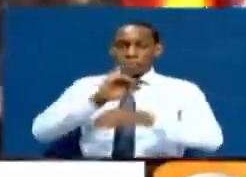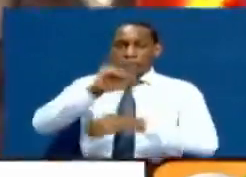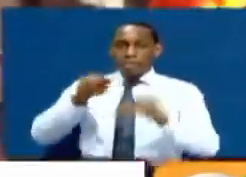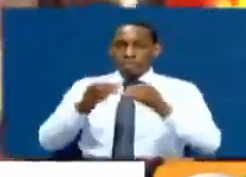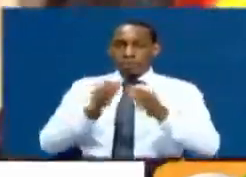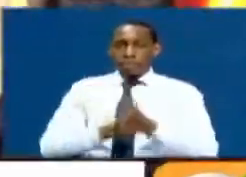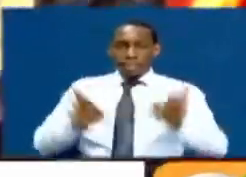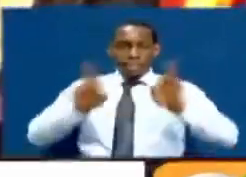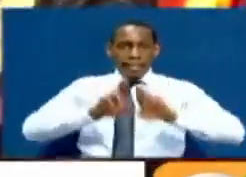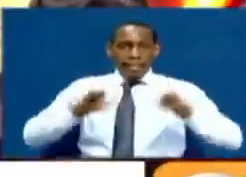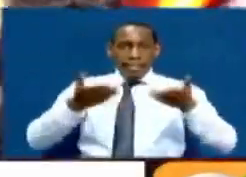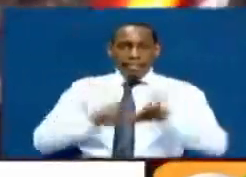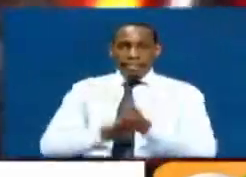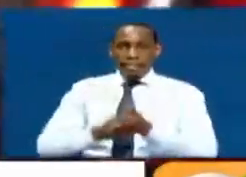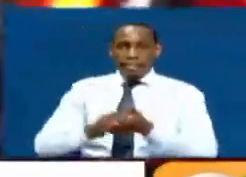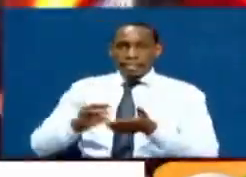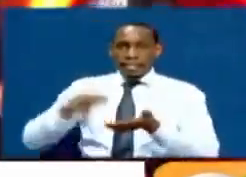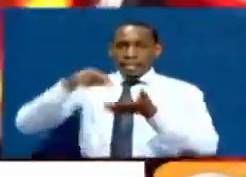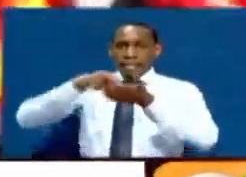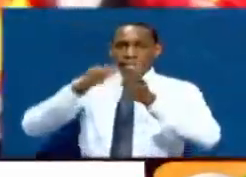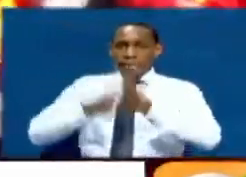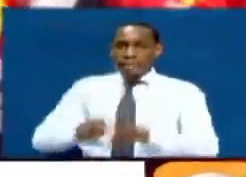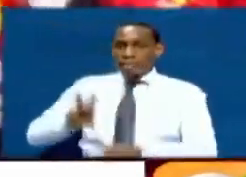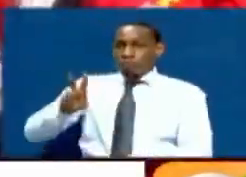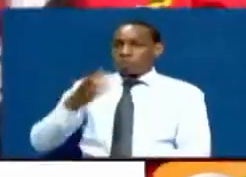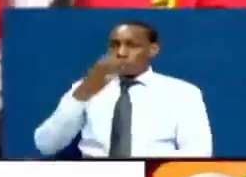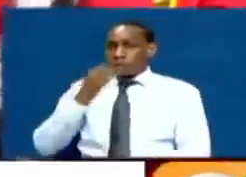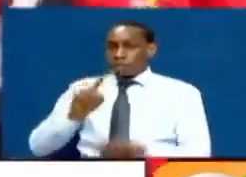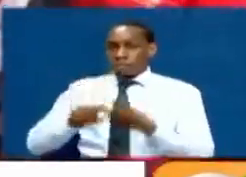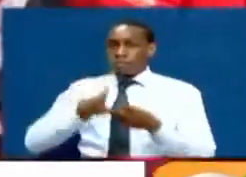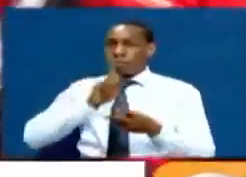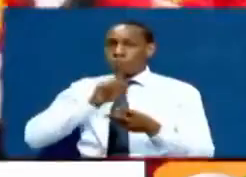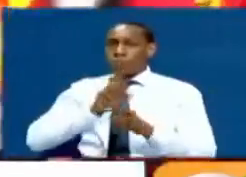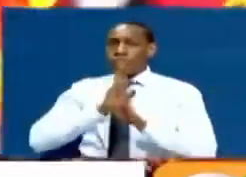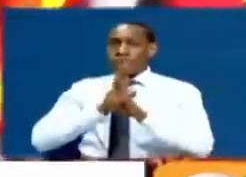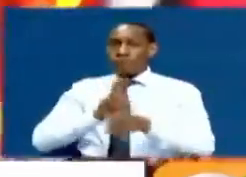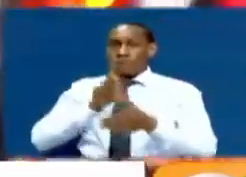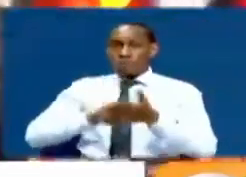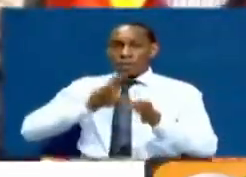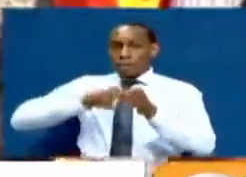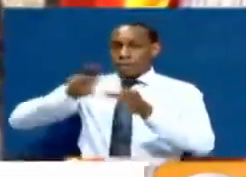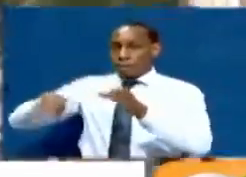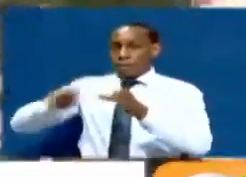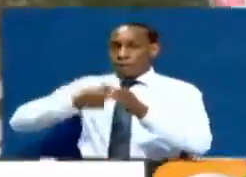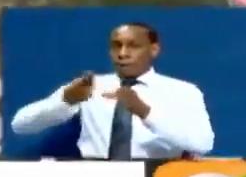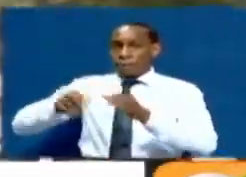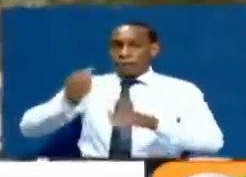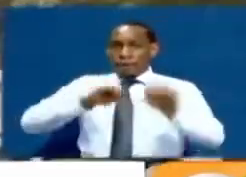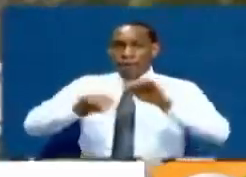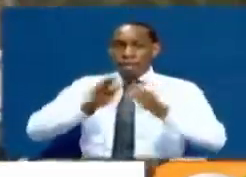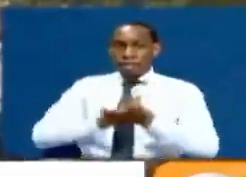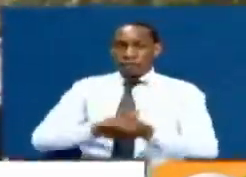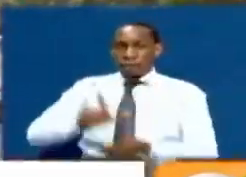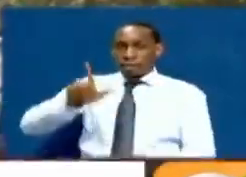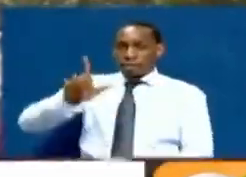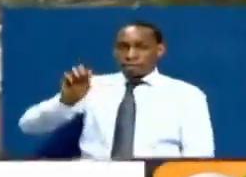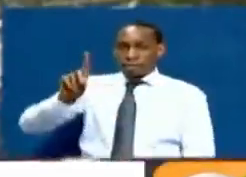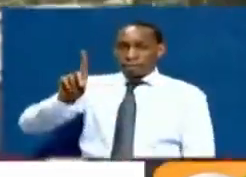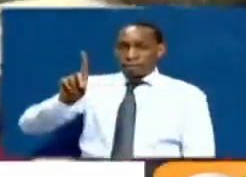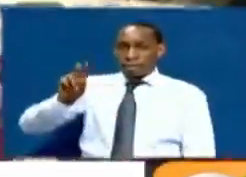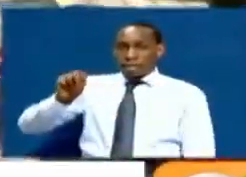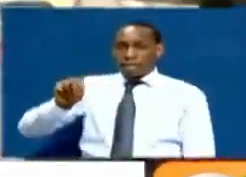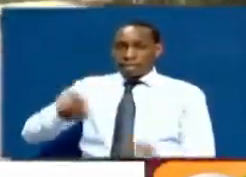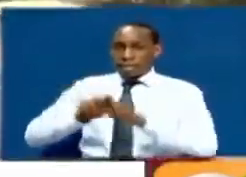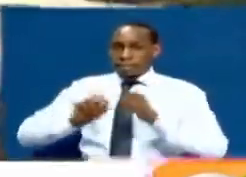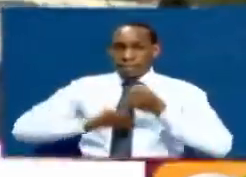Jubilee. Tayari wagombea wawili wa ODM na KANU wanaripotiwa kujiondoa kwenye uchaguzi wa wadi ya London